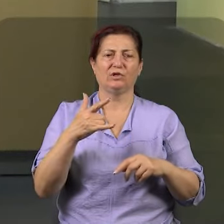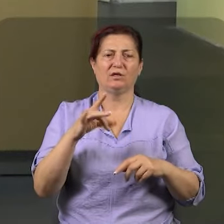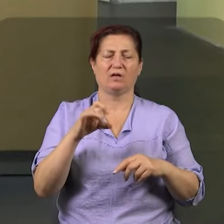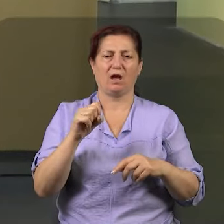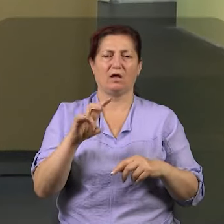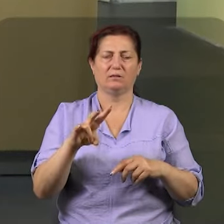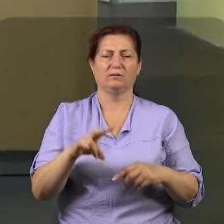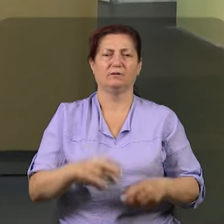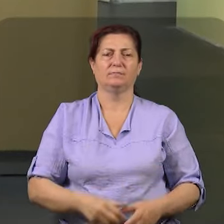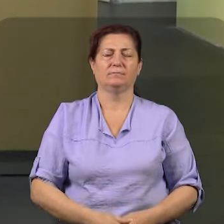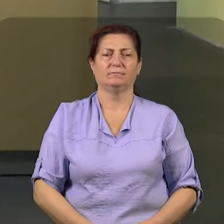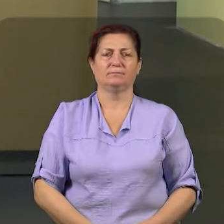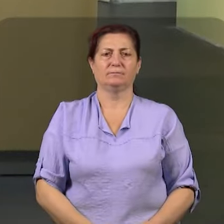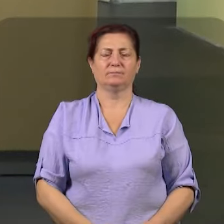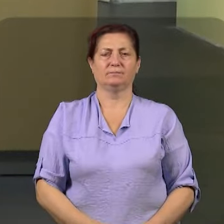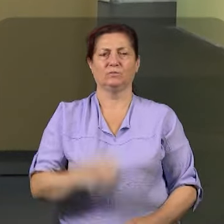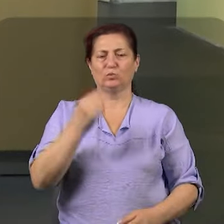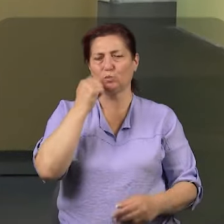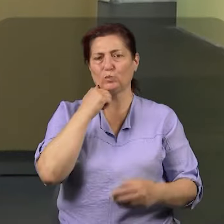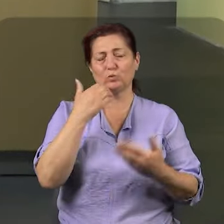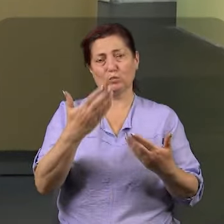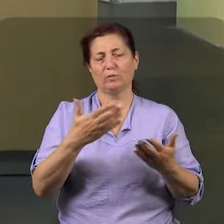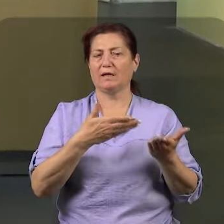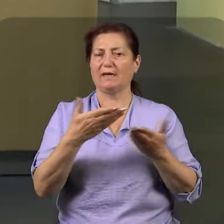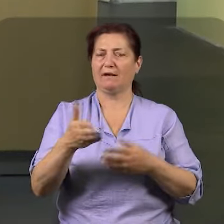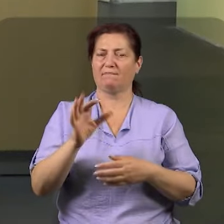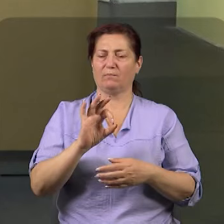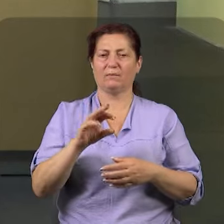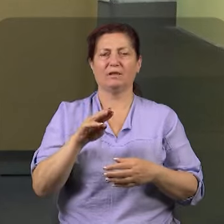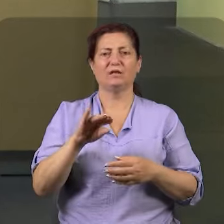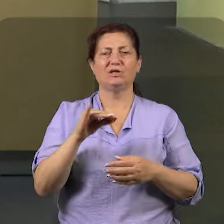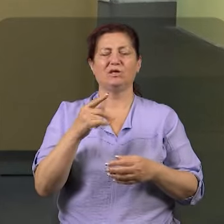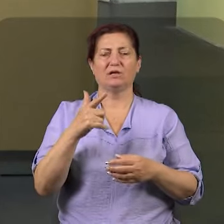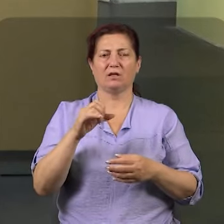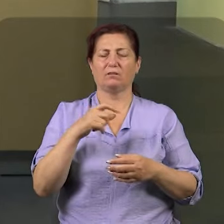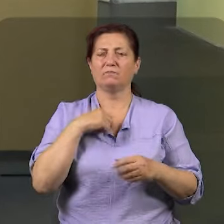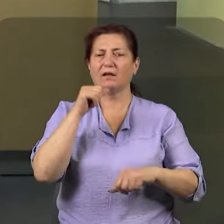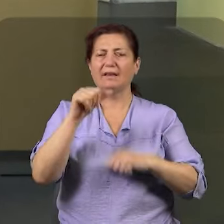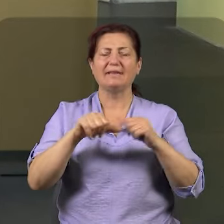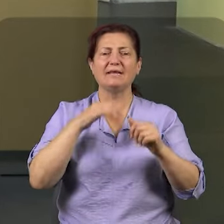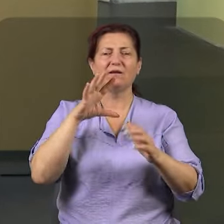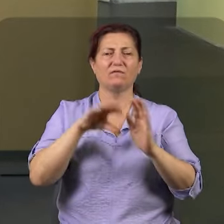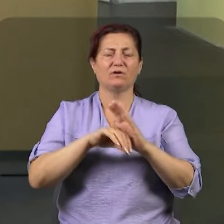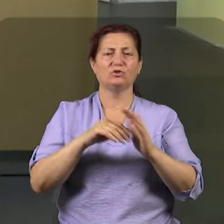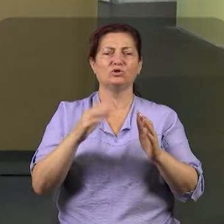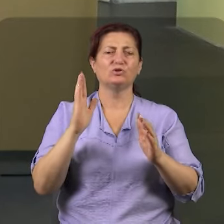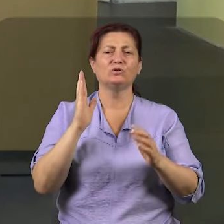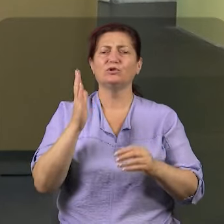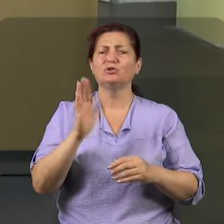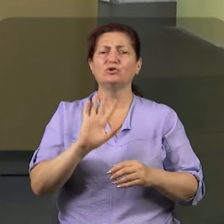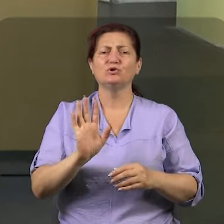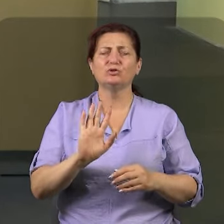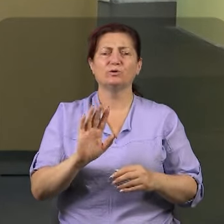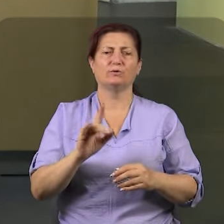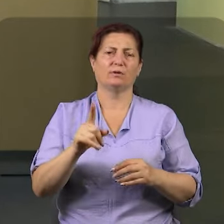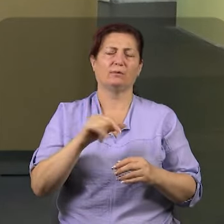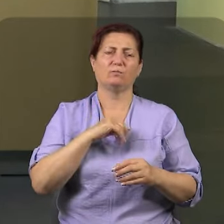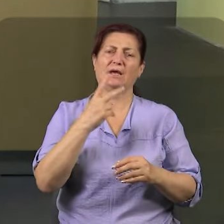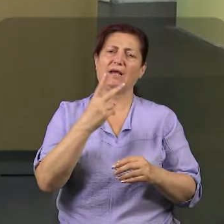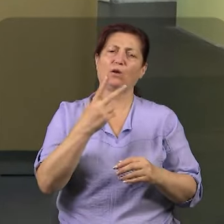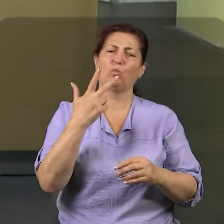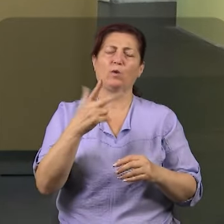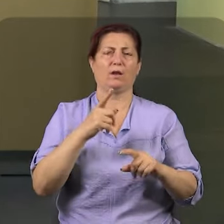եմ հրավերս ընդունելու համար։ Շնորհակալություն հրավերի համար։ Տիգրան, մենք տարվա ընթացքում ինչպես էլ չլինի, այդպես մի